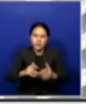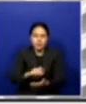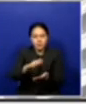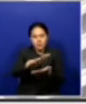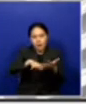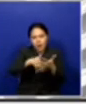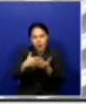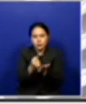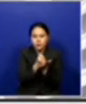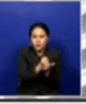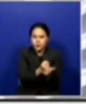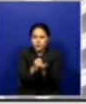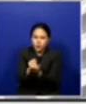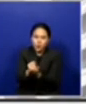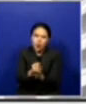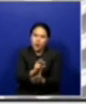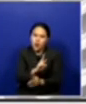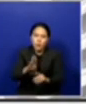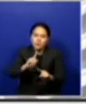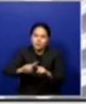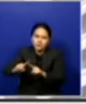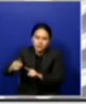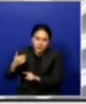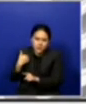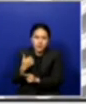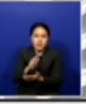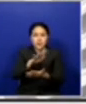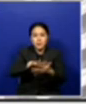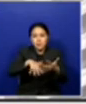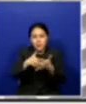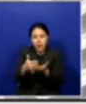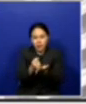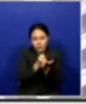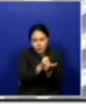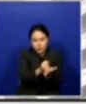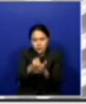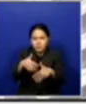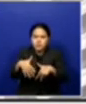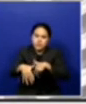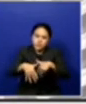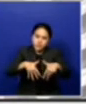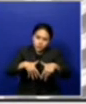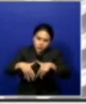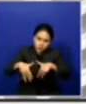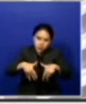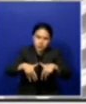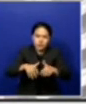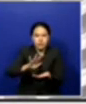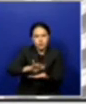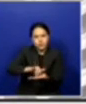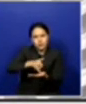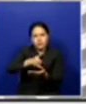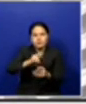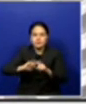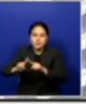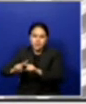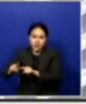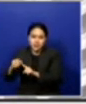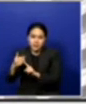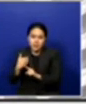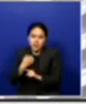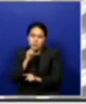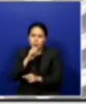ธารณสุขแผนเยียวยาแผนฟื้นฟูตรงนี้ท่านบอกไปแก้ไขปัญหาเยียว